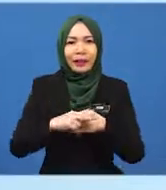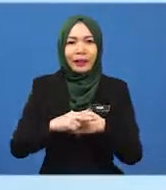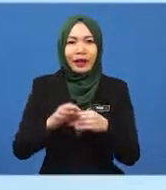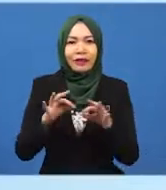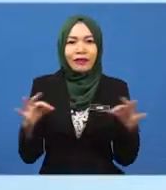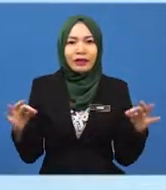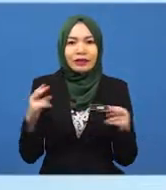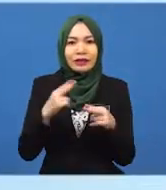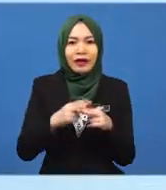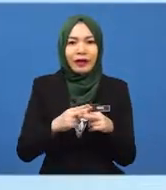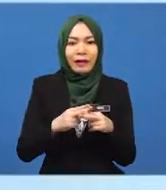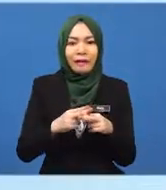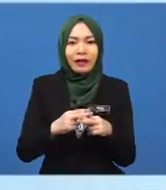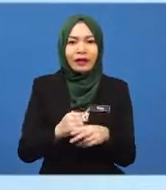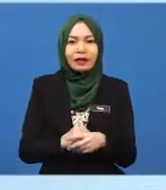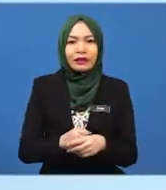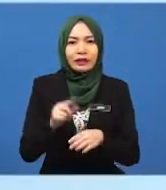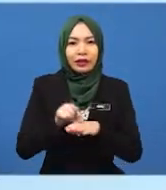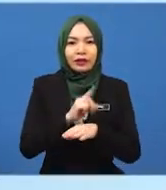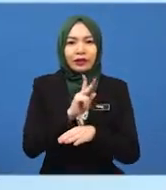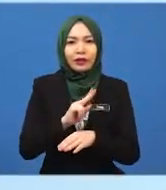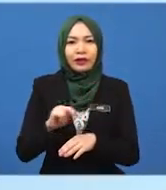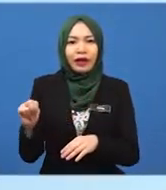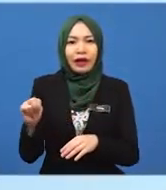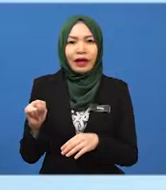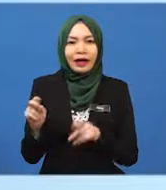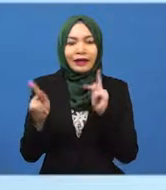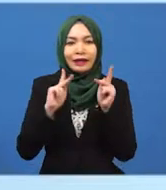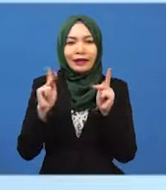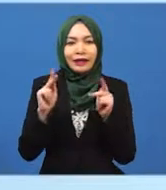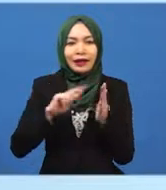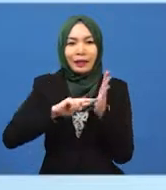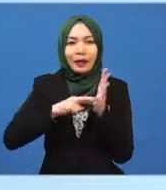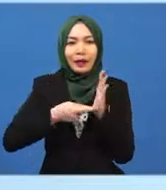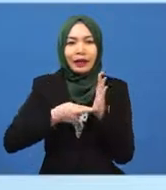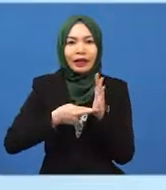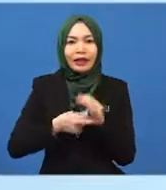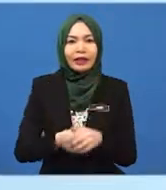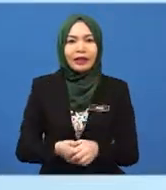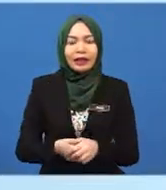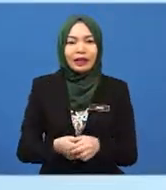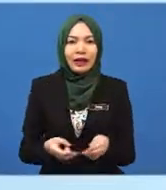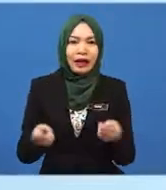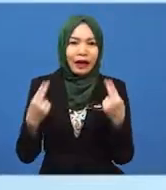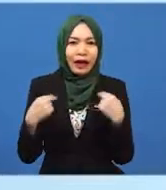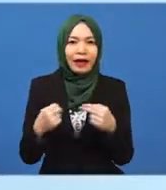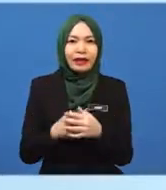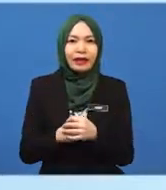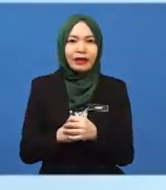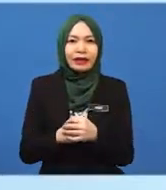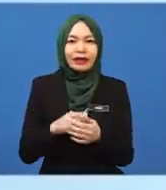Manakala penggunaan kata pemberi adalah pula hadir di hadapan frasa